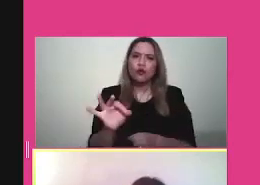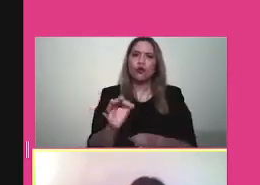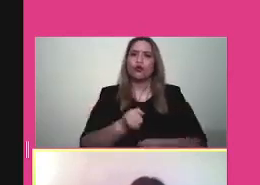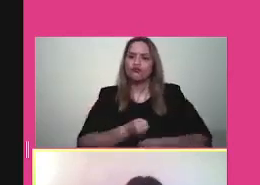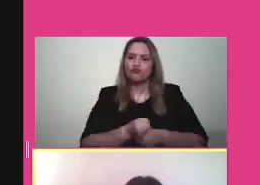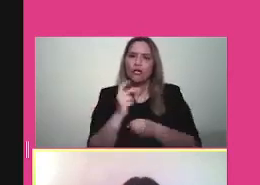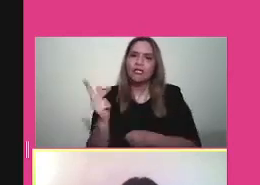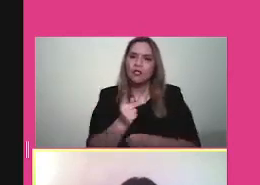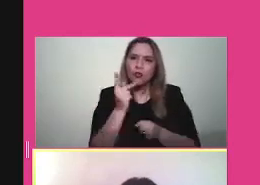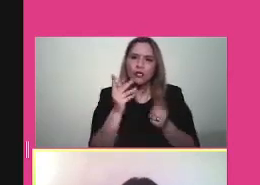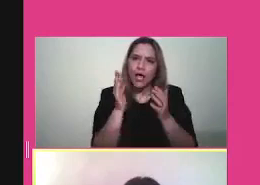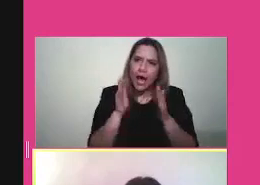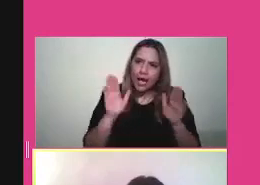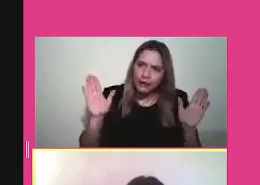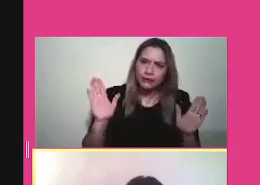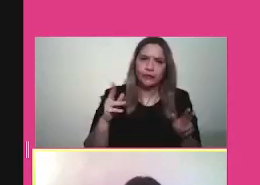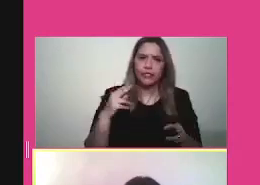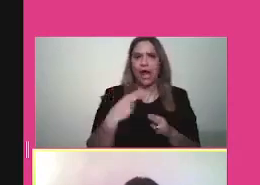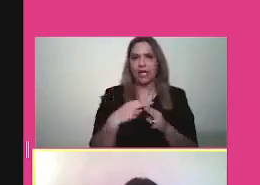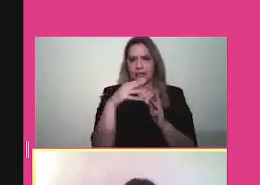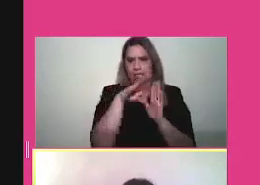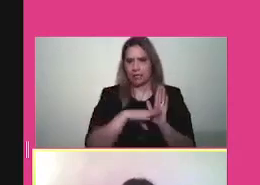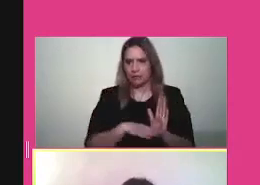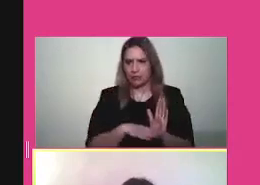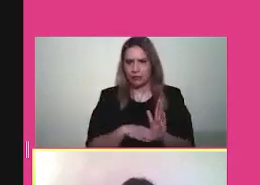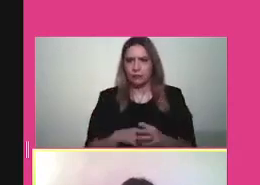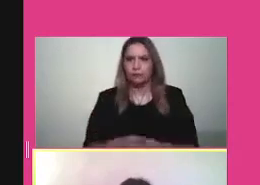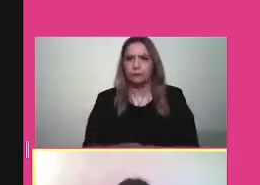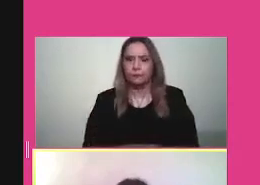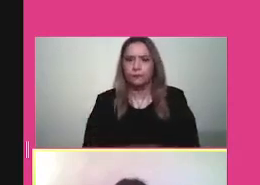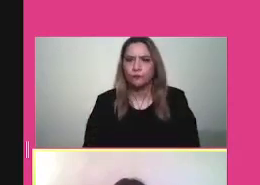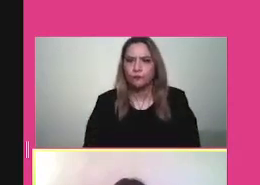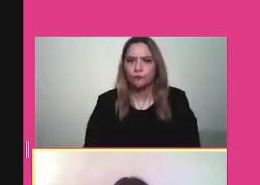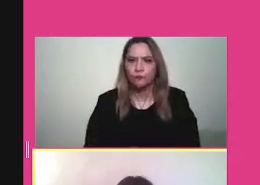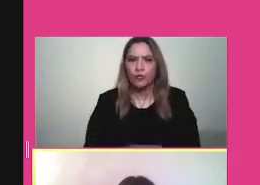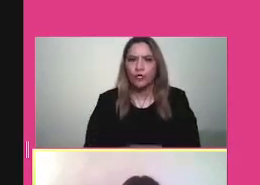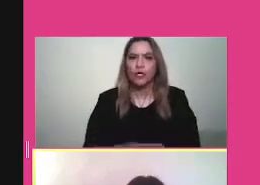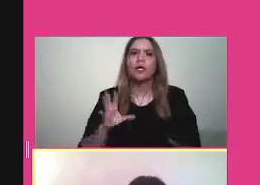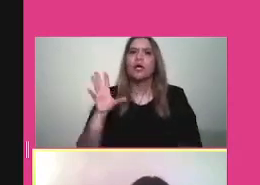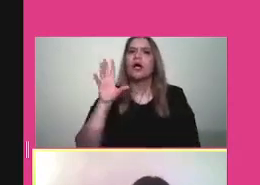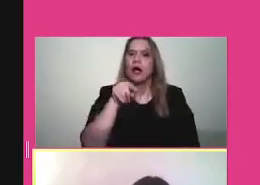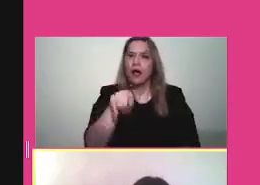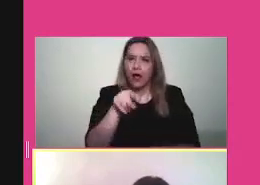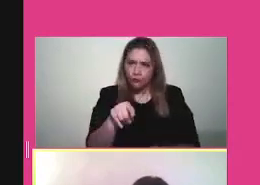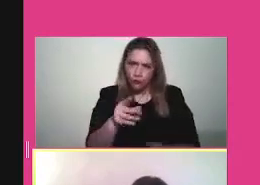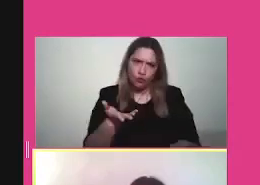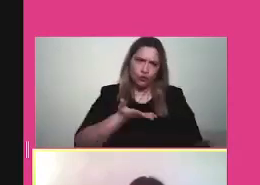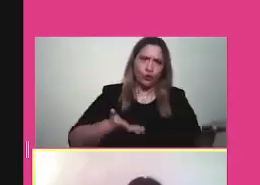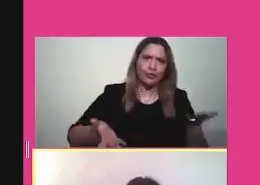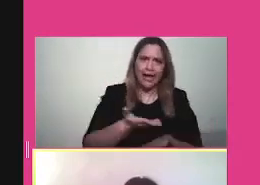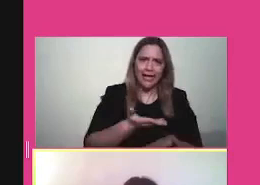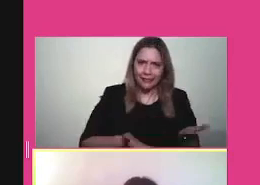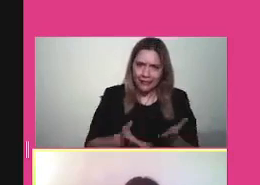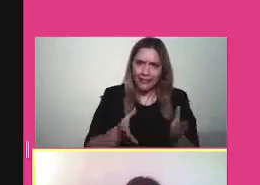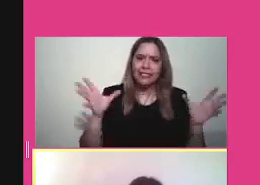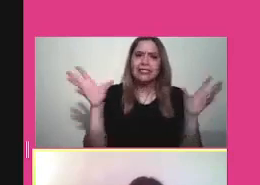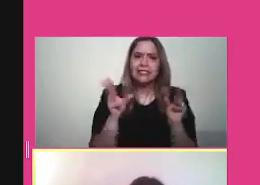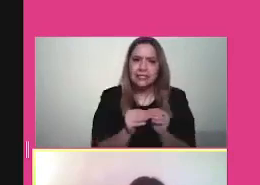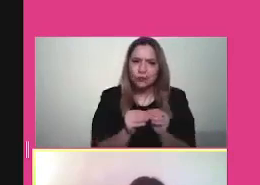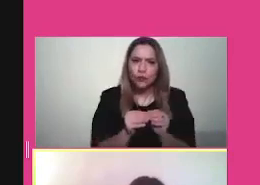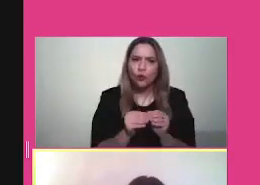των αξιών μιας ανοιχτής κοινωνίας. Το Solidarity Now έχει υποστηρίξει μέχρι